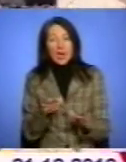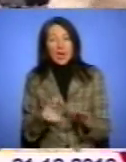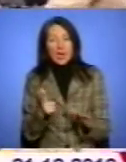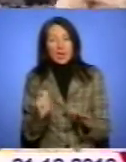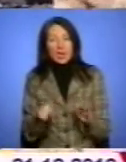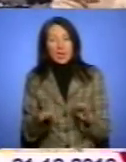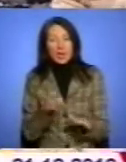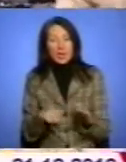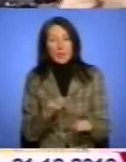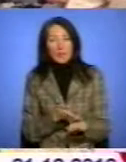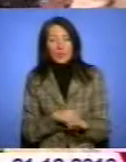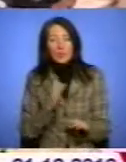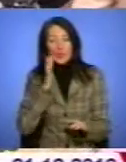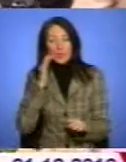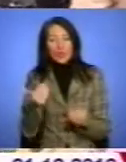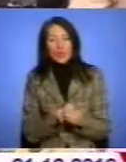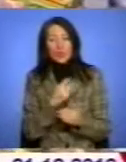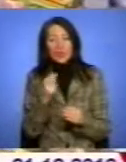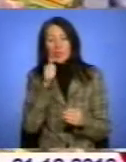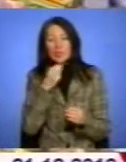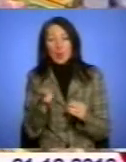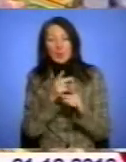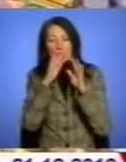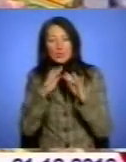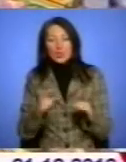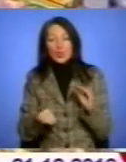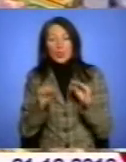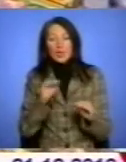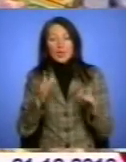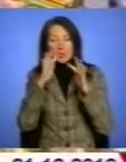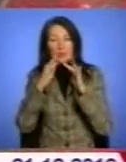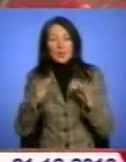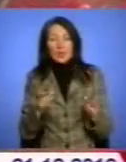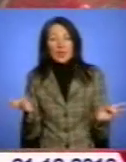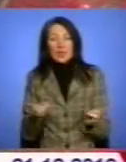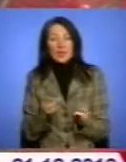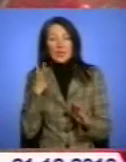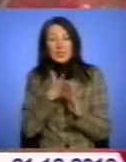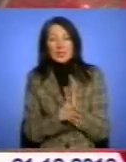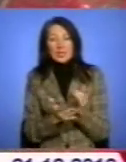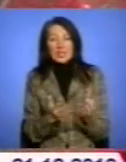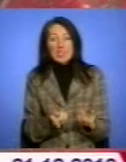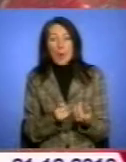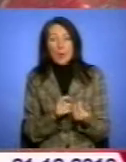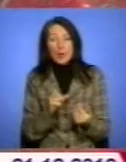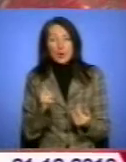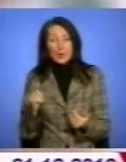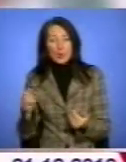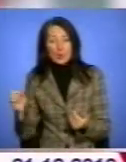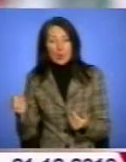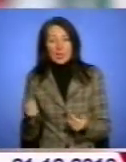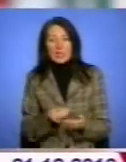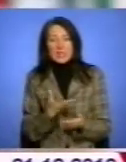Важко уявити новий рік без ялинки. Аби прикрасити лісову красуню, слід витратити ще пару сотень. Ціни на новорічні прикраси не